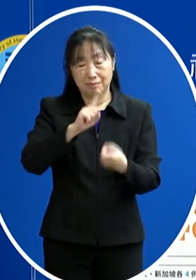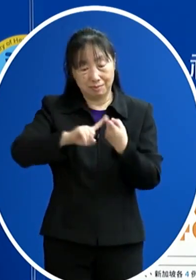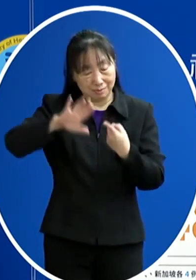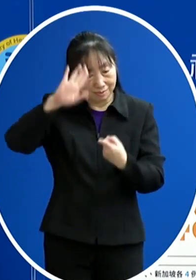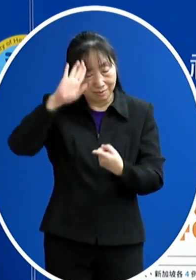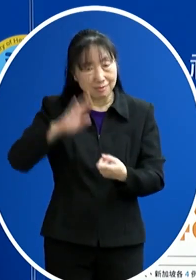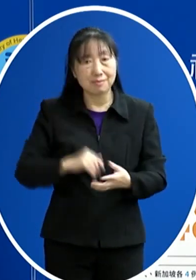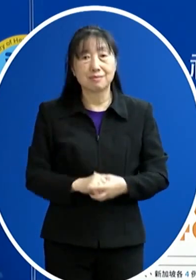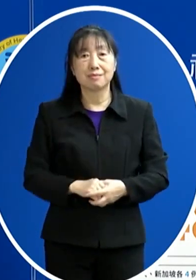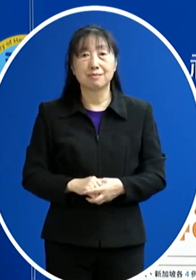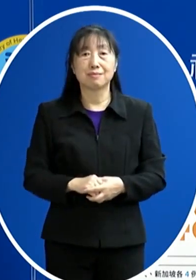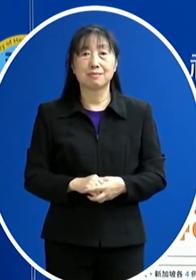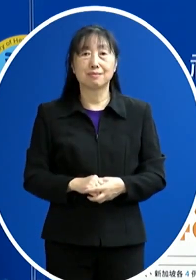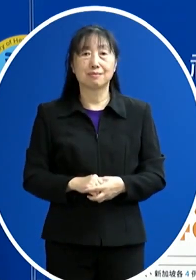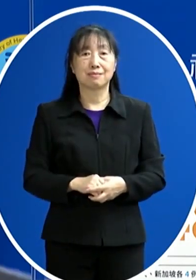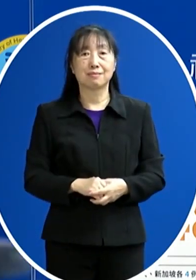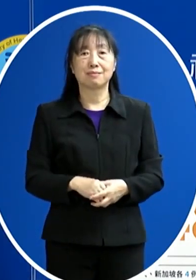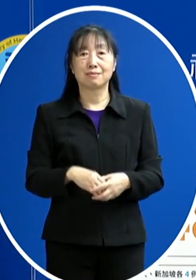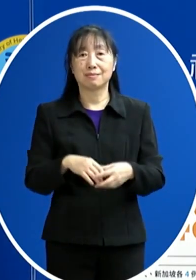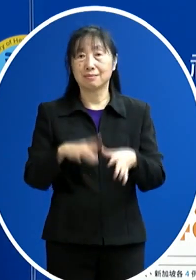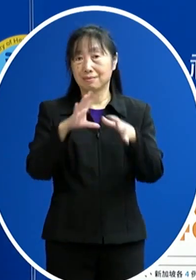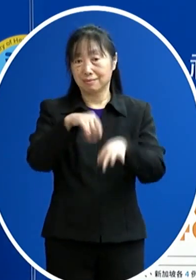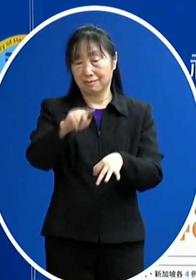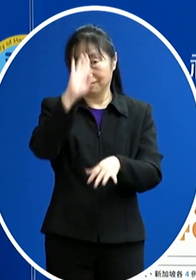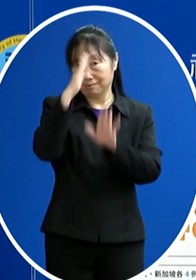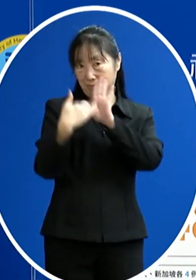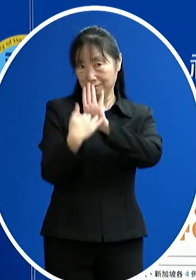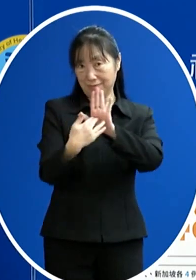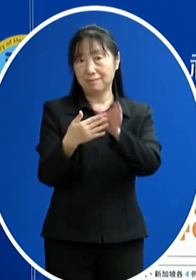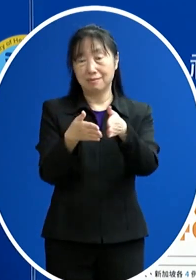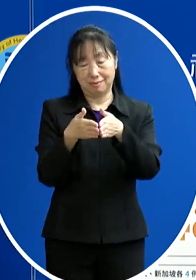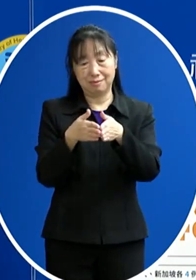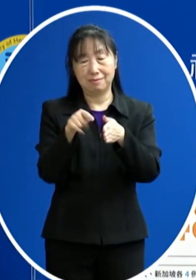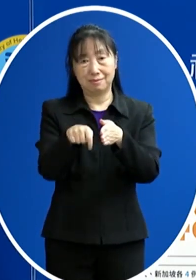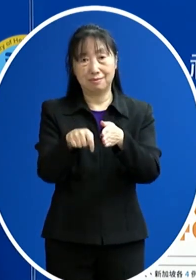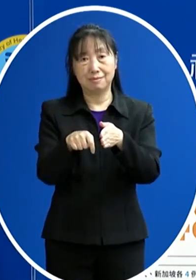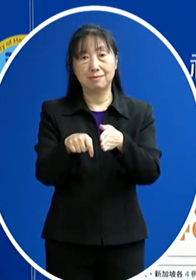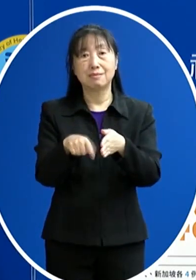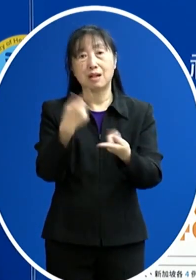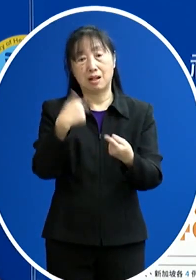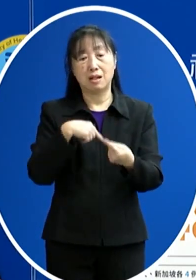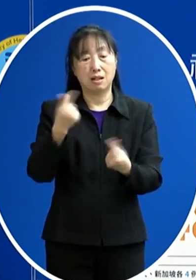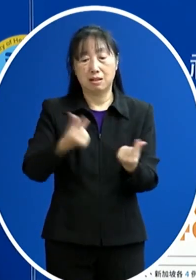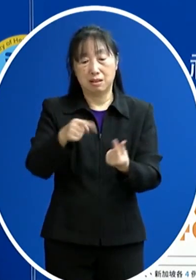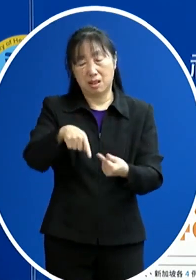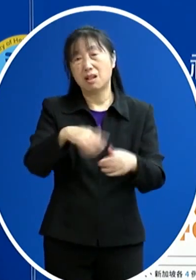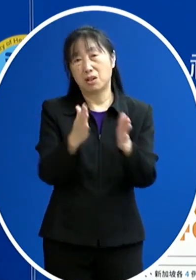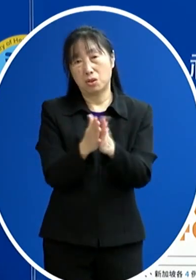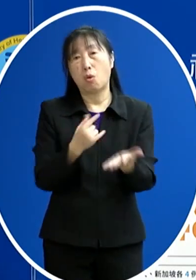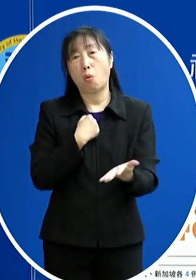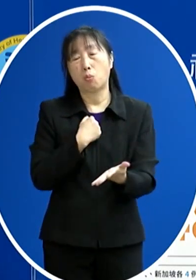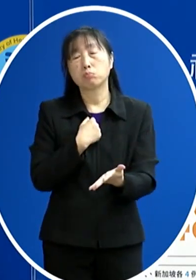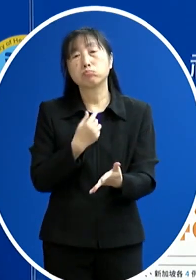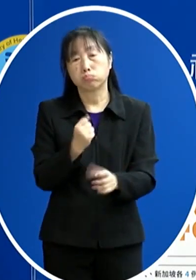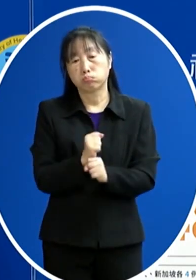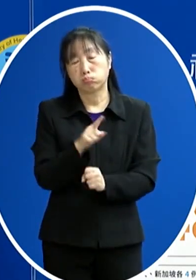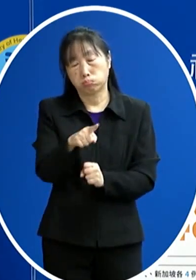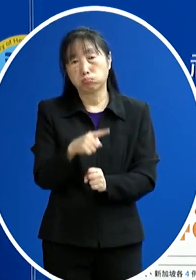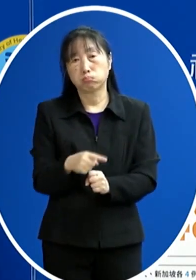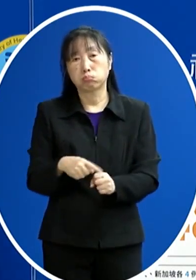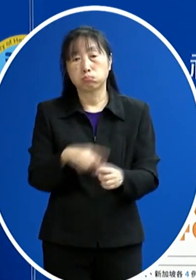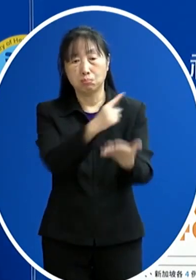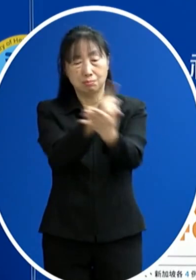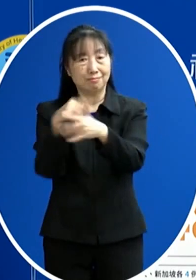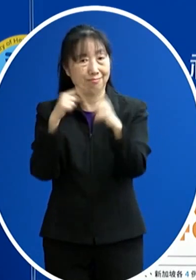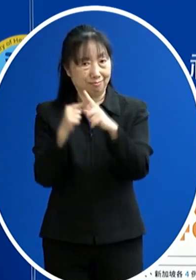歉，但是为了我们防疫的需要，我们必须关关难过关关过，我们民众大家一起